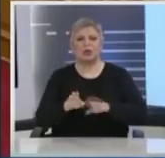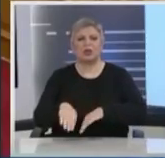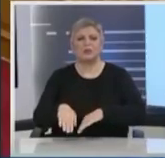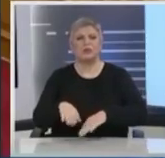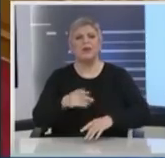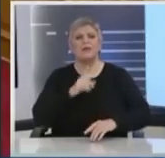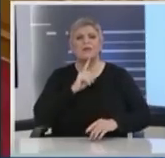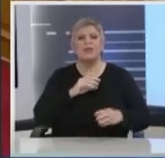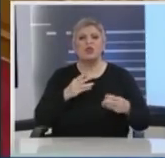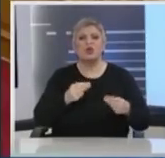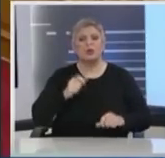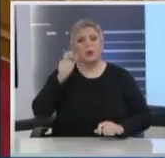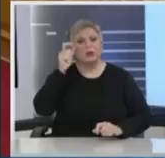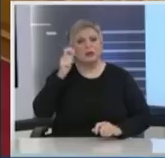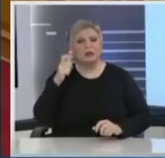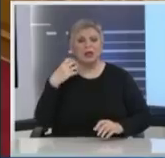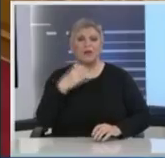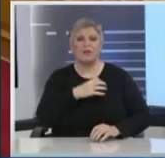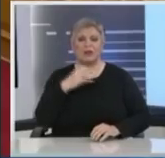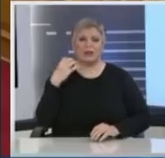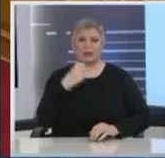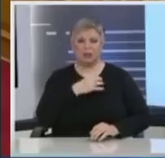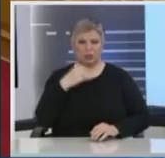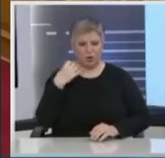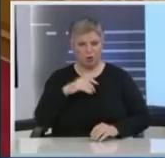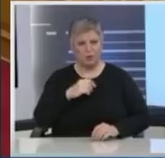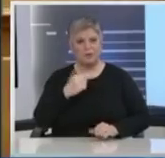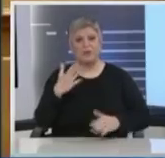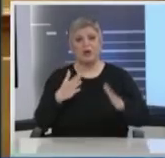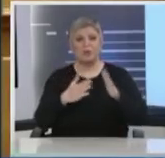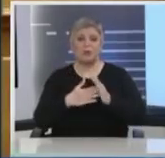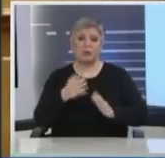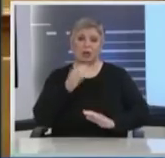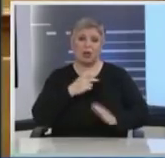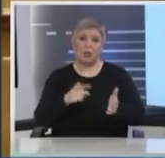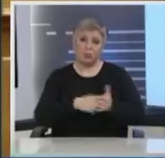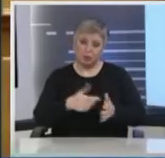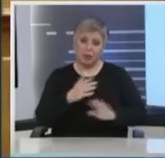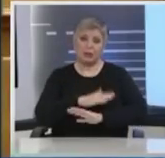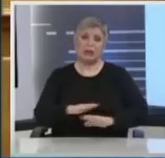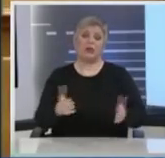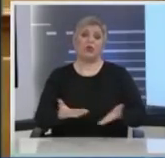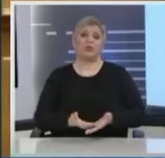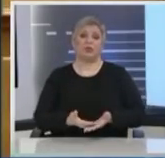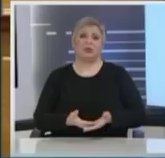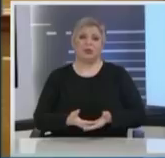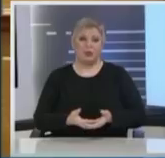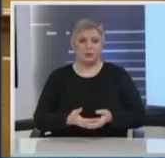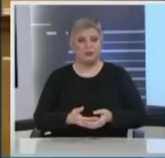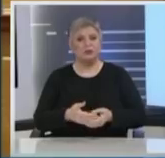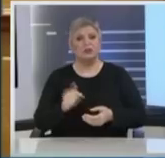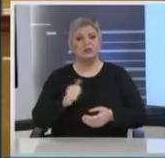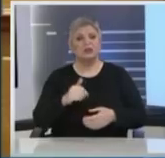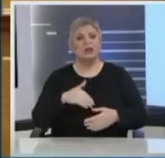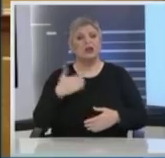Βενιζέλο, τη Νέα Δημοκρατία και τον Πασόκ. Ωραία, και να τελειώνω. Εμείς λοιπόν, κύριε Πρόεδρε, Καταθέτουμε καταρχήν